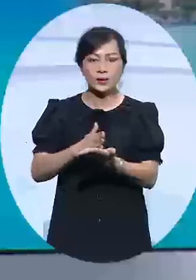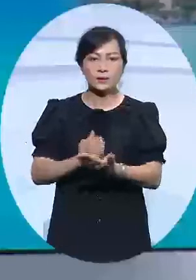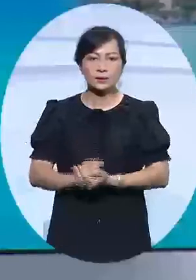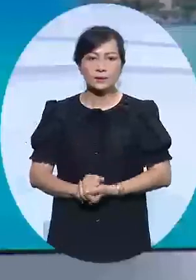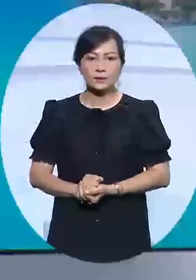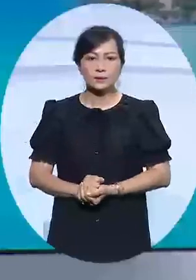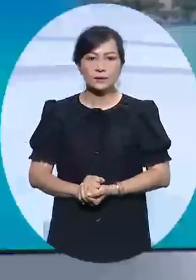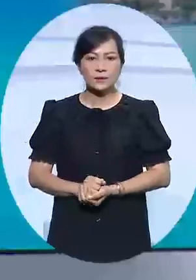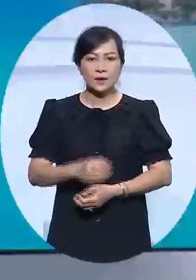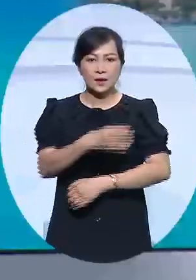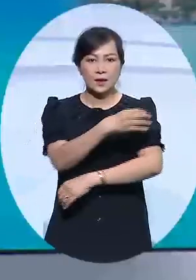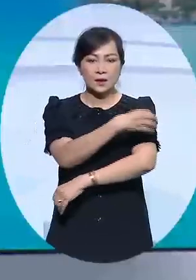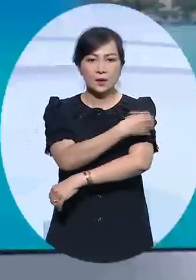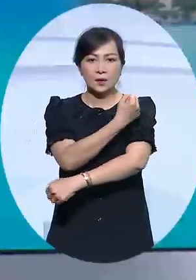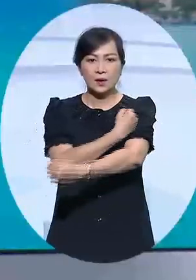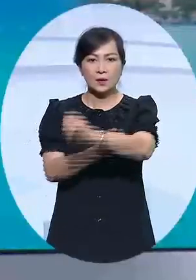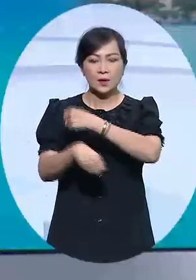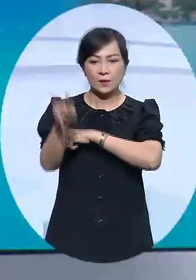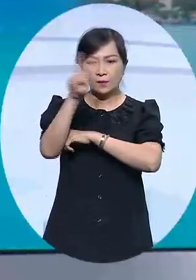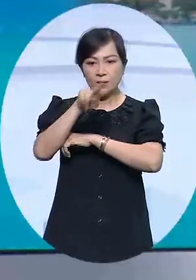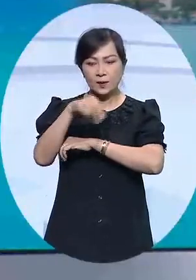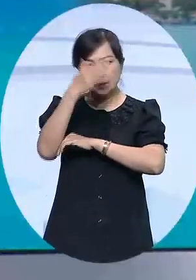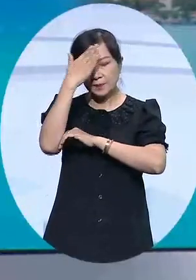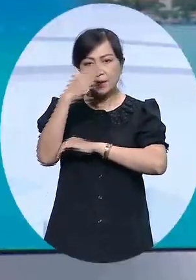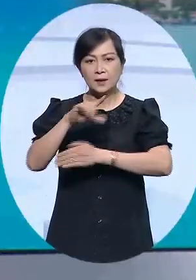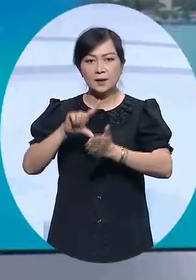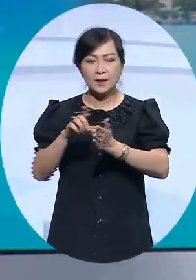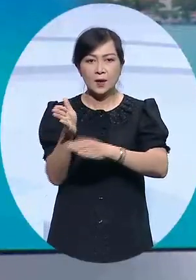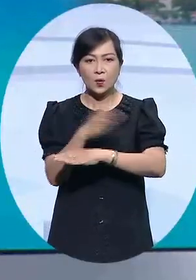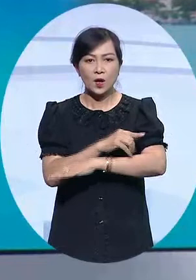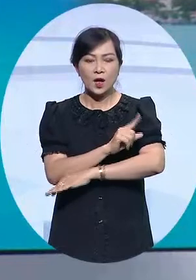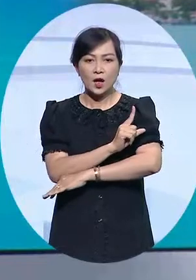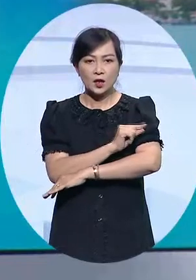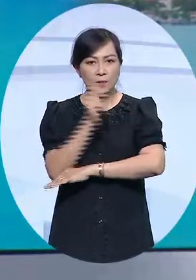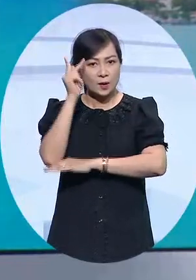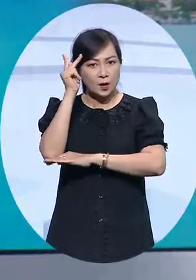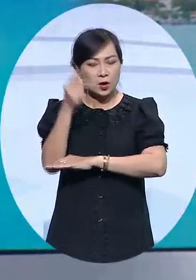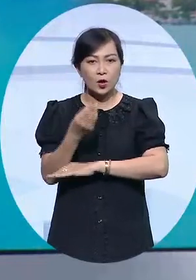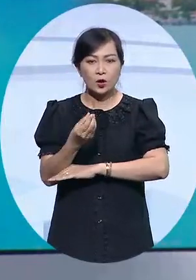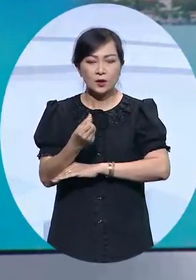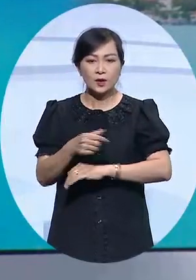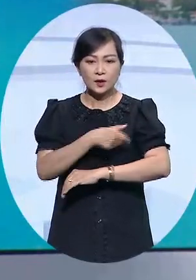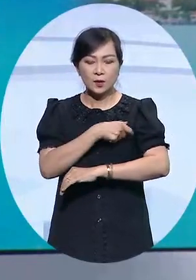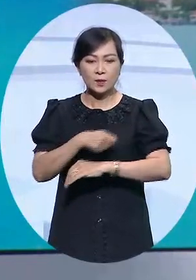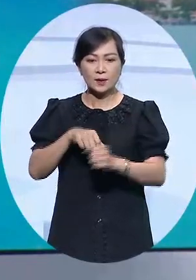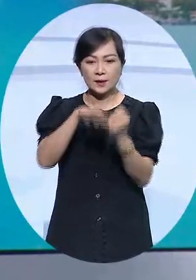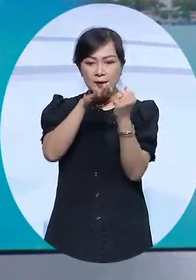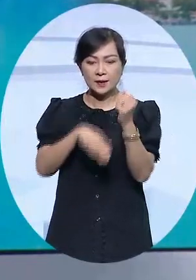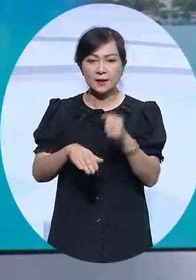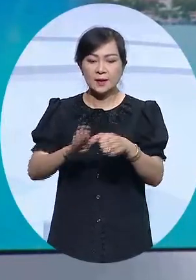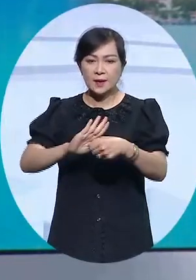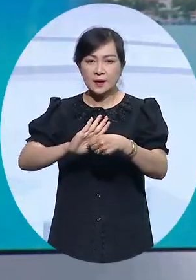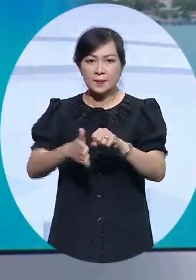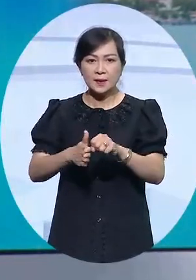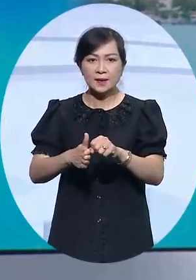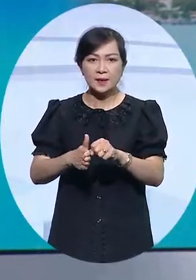hai tấm Đoàn Lao Động Việt Nam cho biết thời gian qua lợi dụng những khó khăn về tài chính của công nhân lao động cả nước nhất là trong bối cảnh Dịch